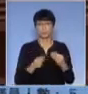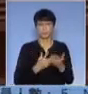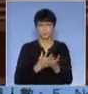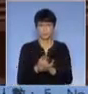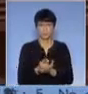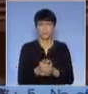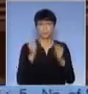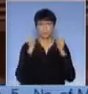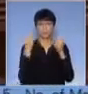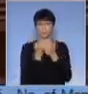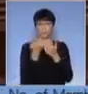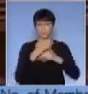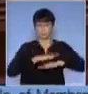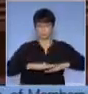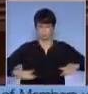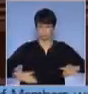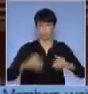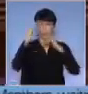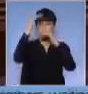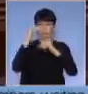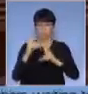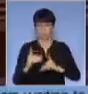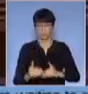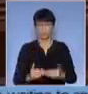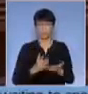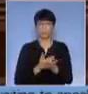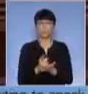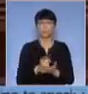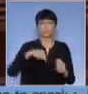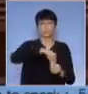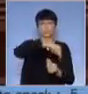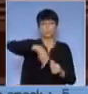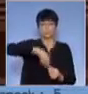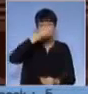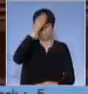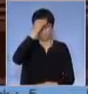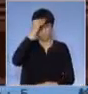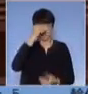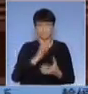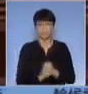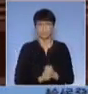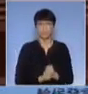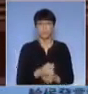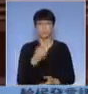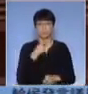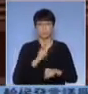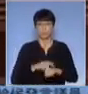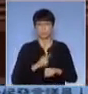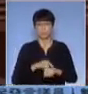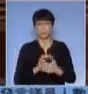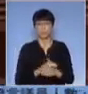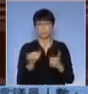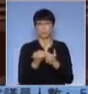學生可以在安全、有秩序和專業的教學環境之下學習，亦都是在有需要的時候向學